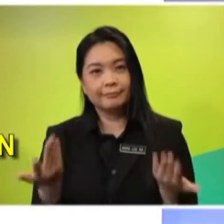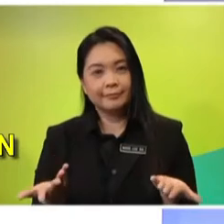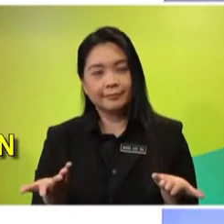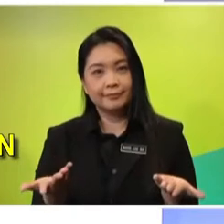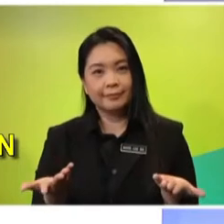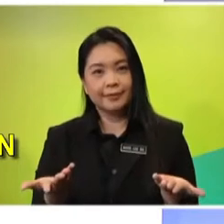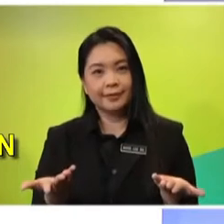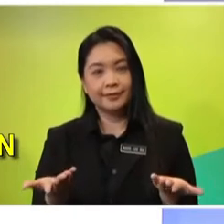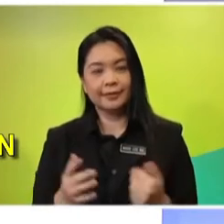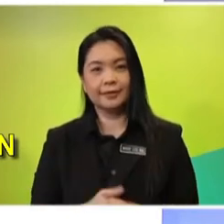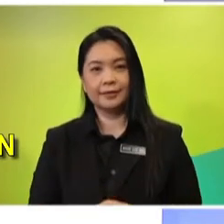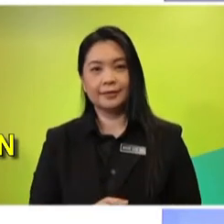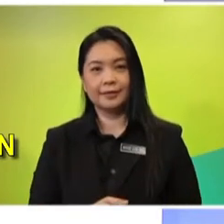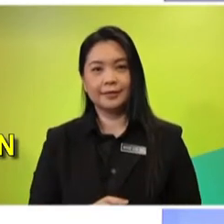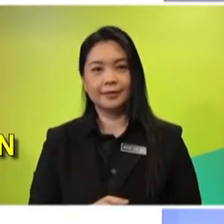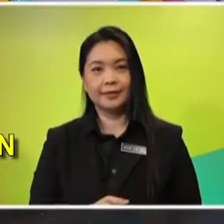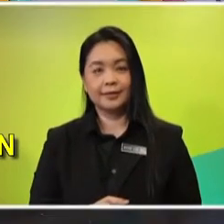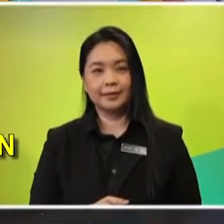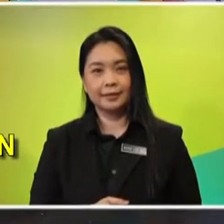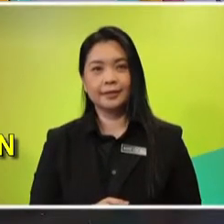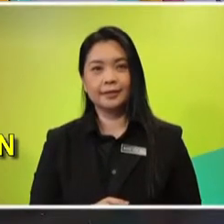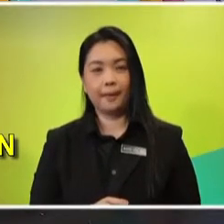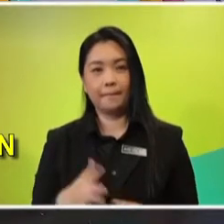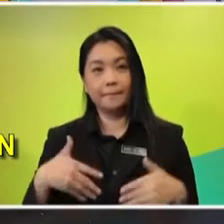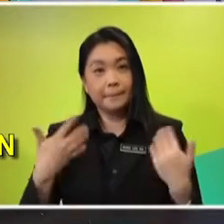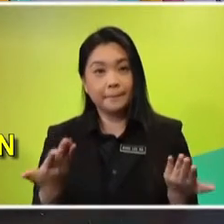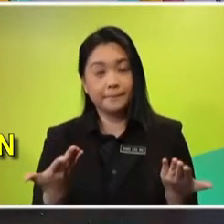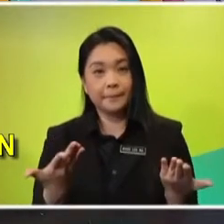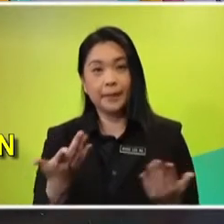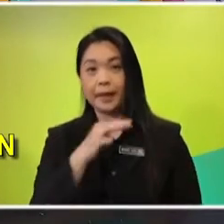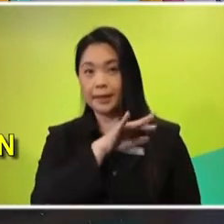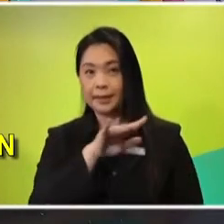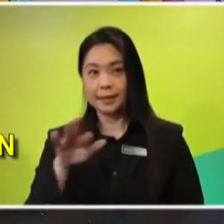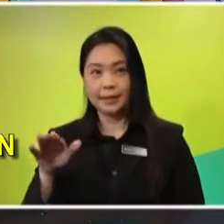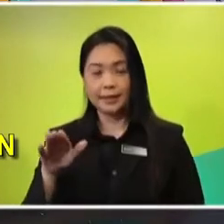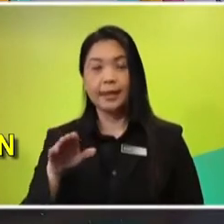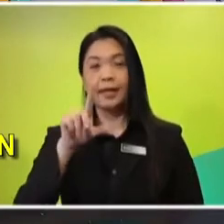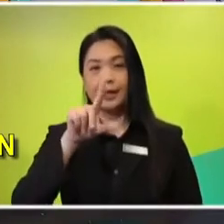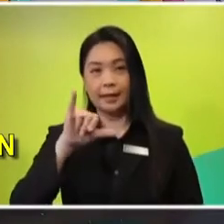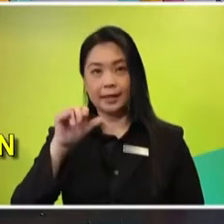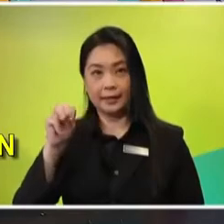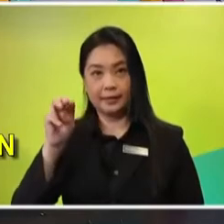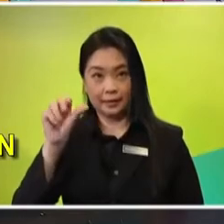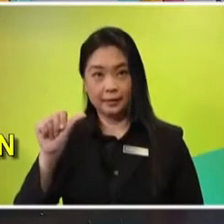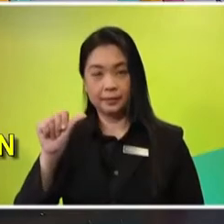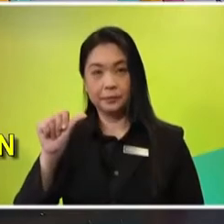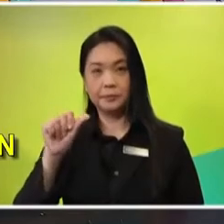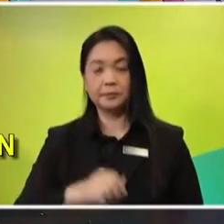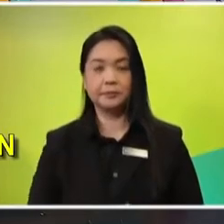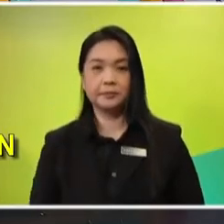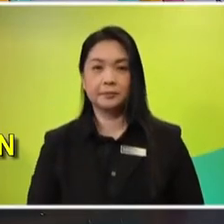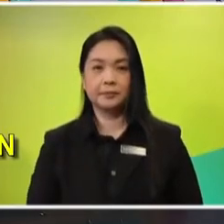5. Mesti bermula dengan 5. Ya. Jadi, macam mana ejaan 5? L-I-M-A. 5.